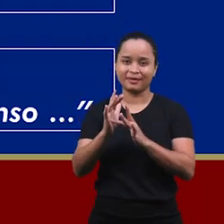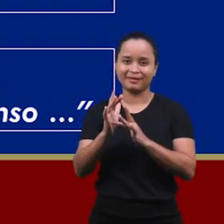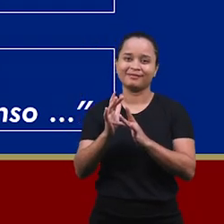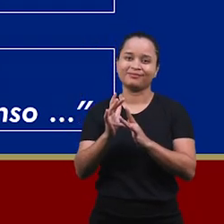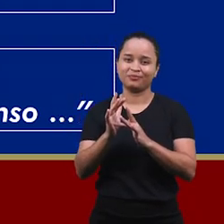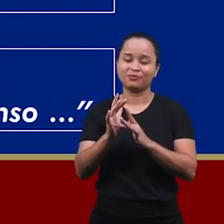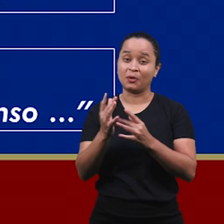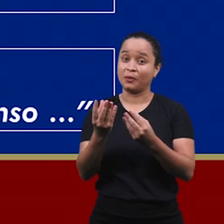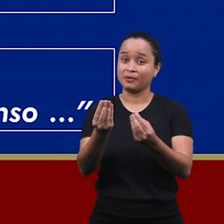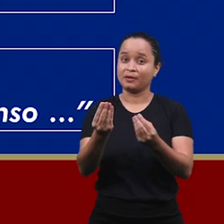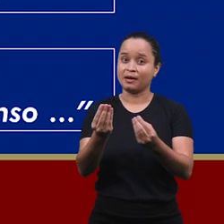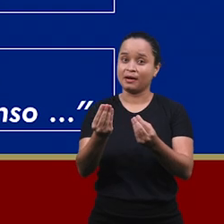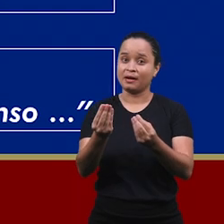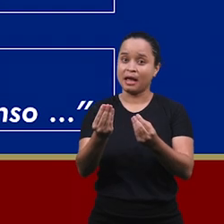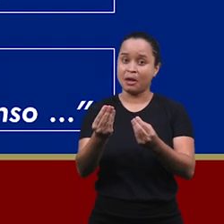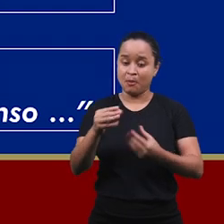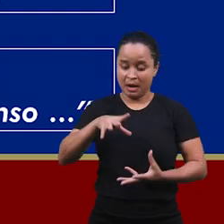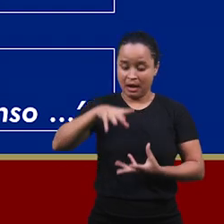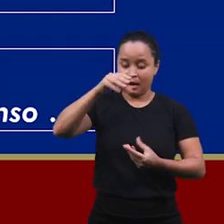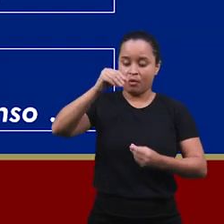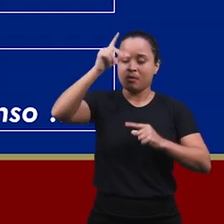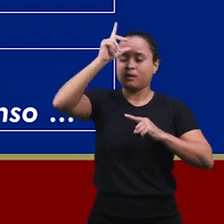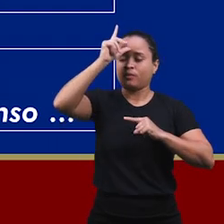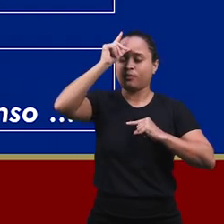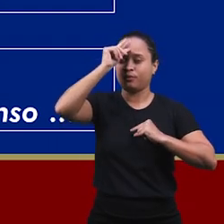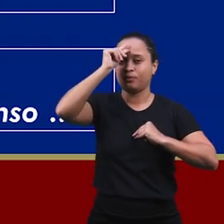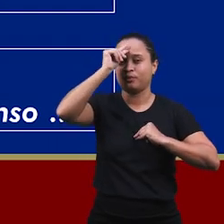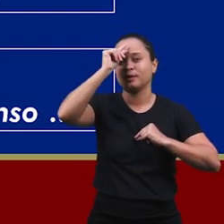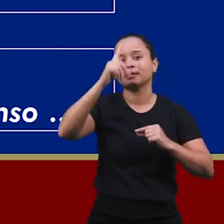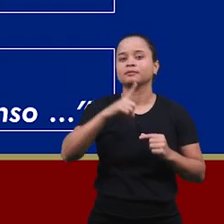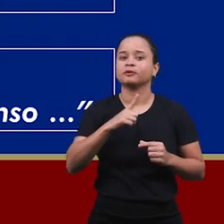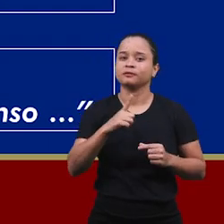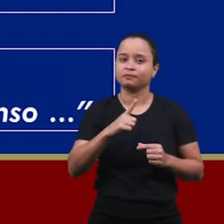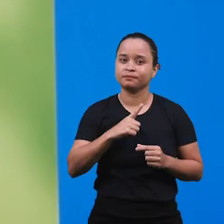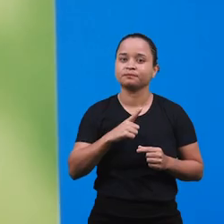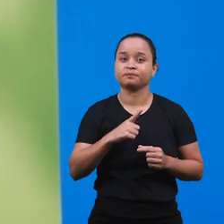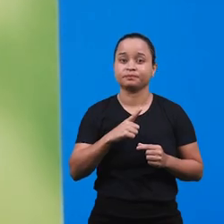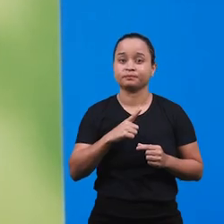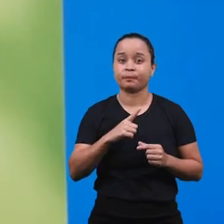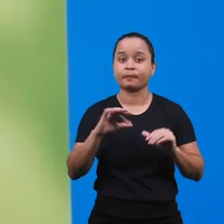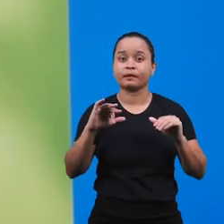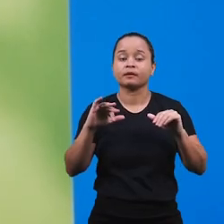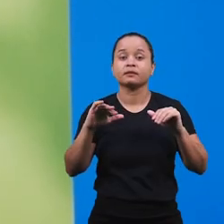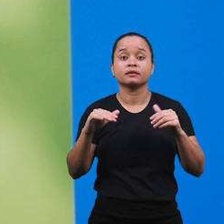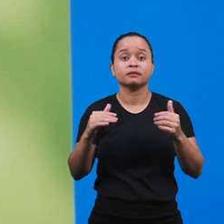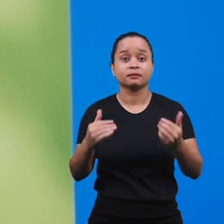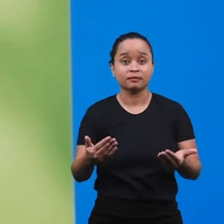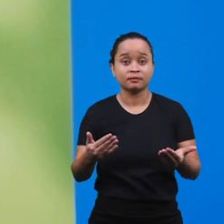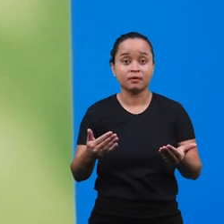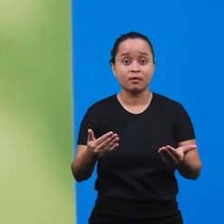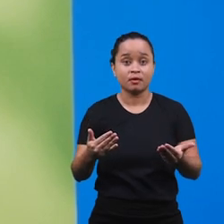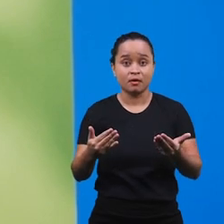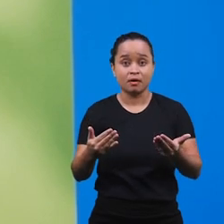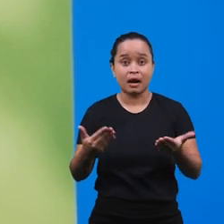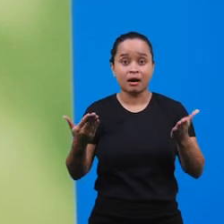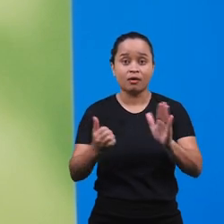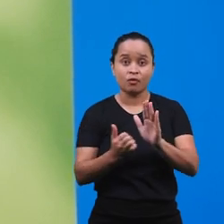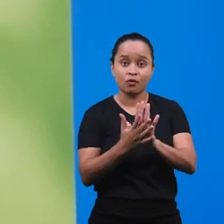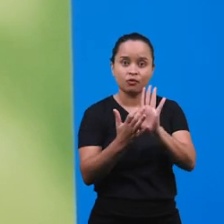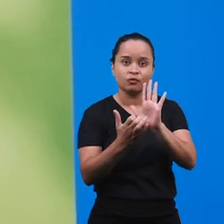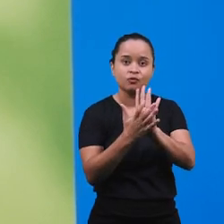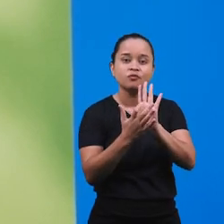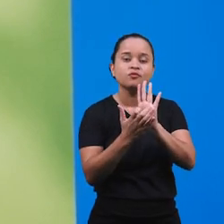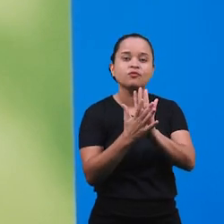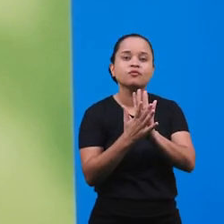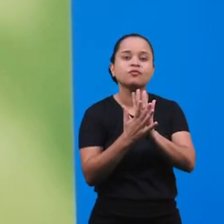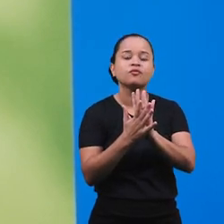Jésus. C'est lui qui donne le repos pour l'âme. Nous allons écouter une louange qui dit, son nom